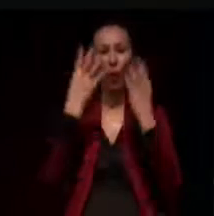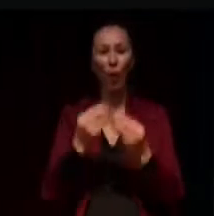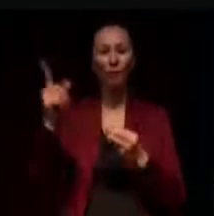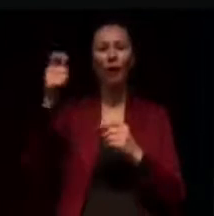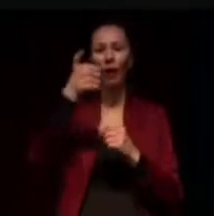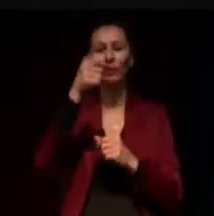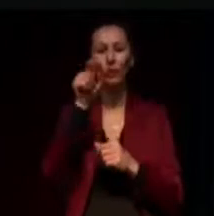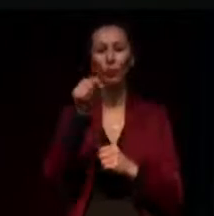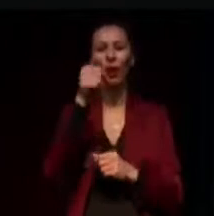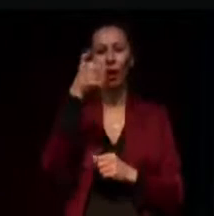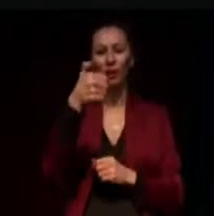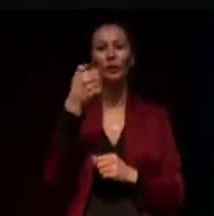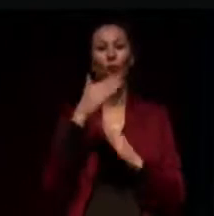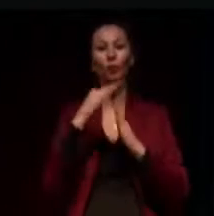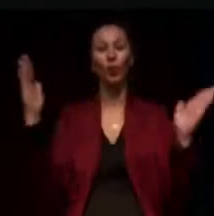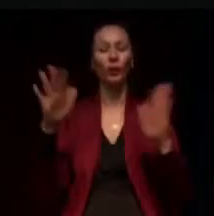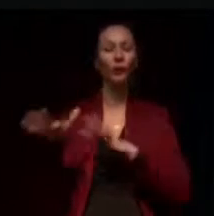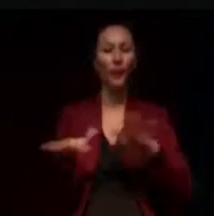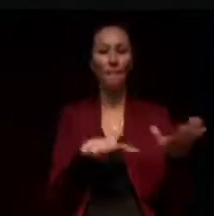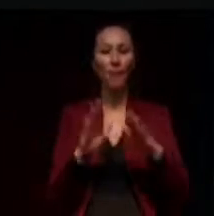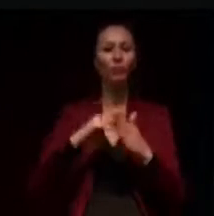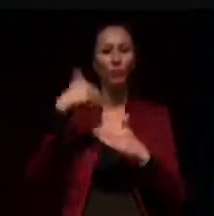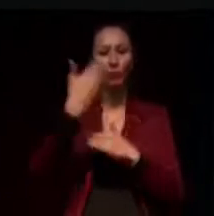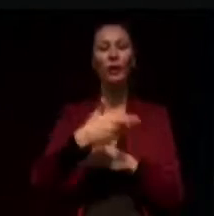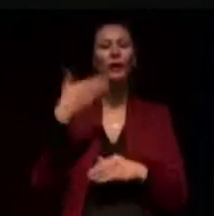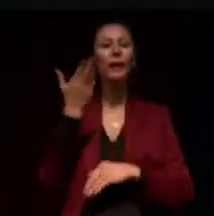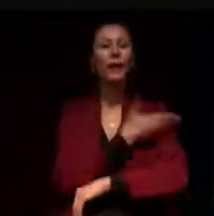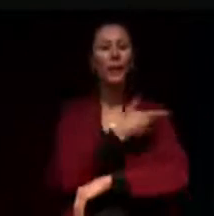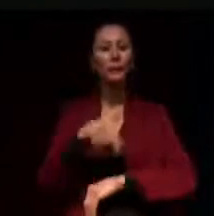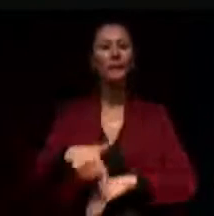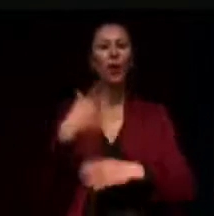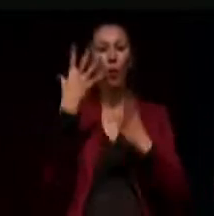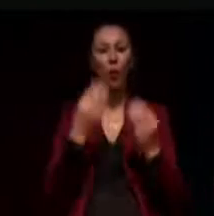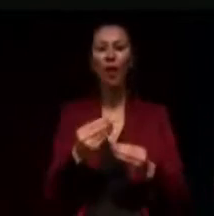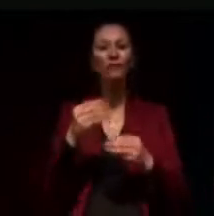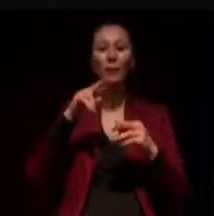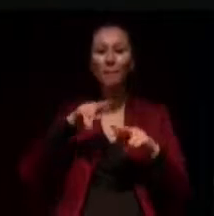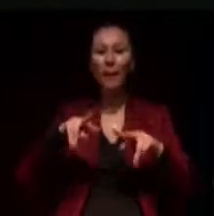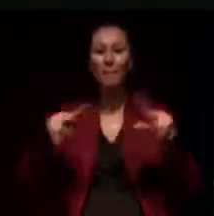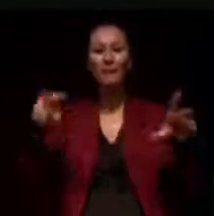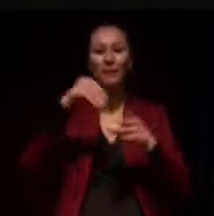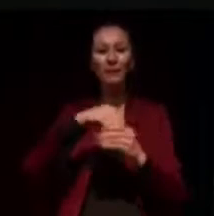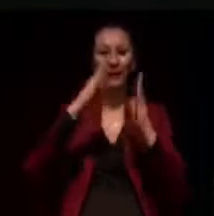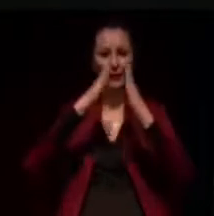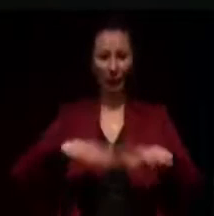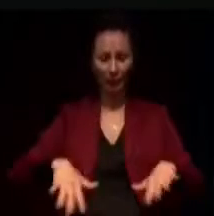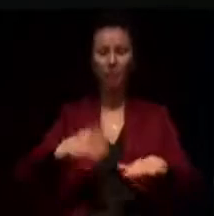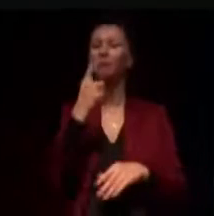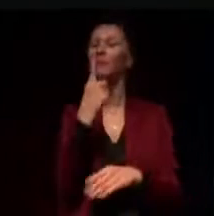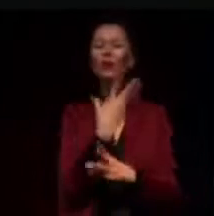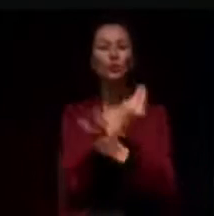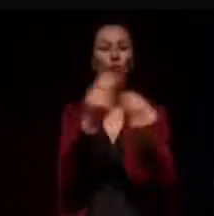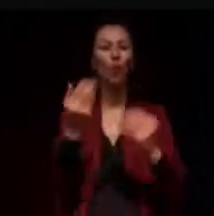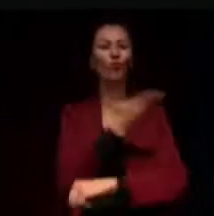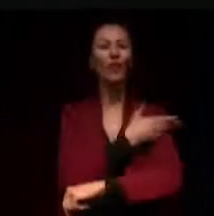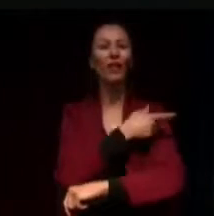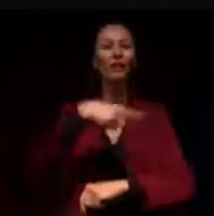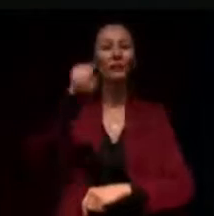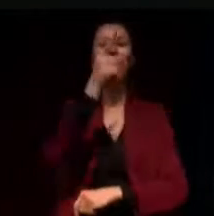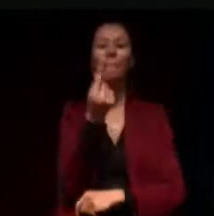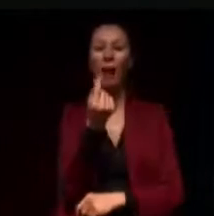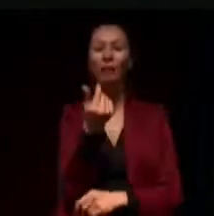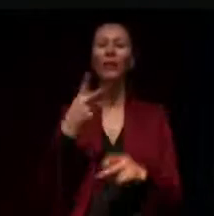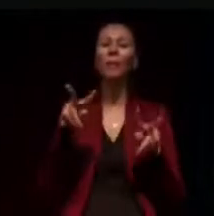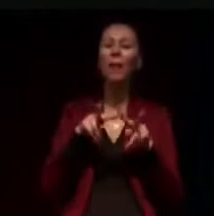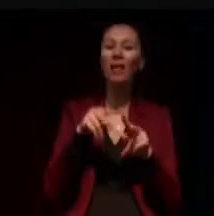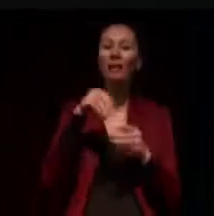gelen 6.6 büyüklüğündeki deprem sonrasında ilimizde meydana gelen hasar ve yıkımlardan dolayı birçok vatandaşımız maddi